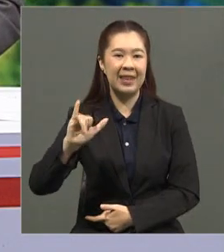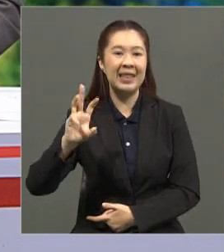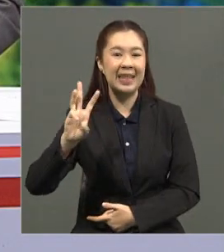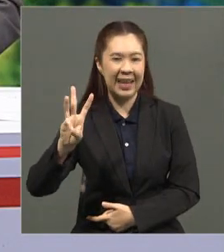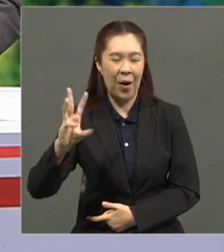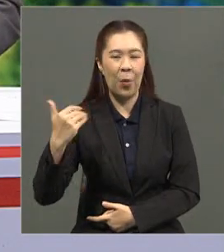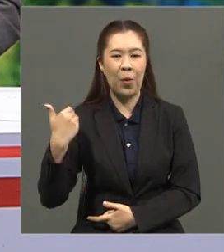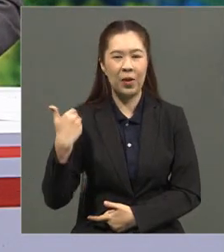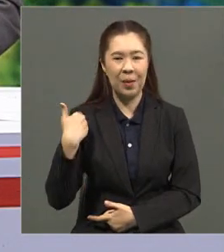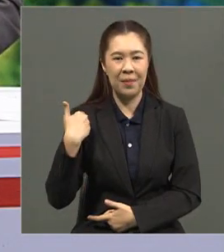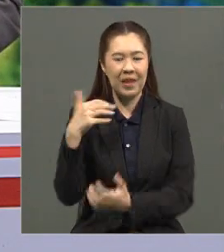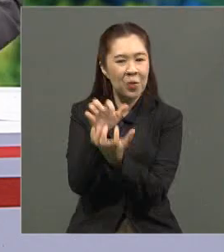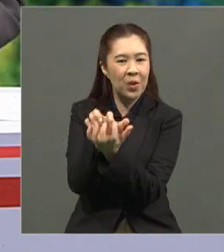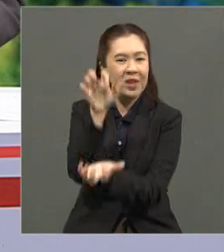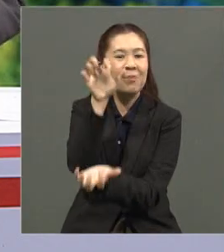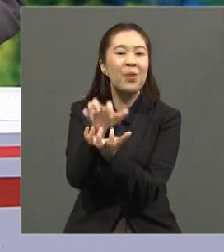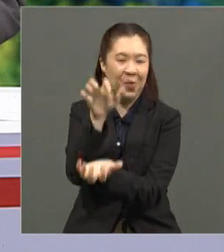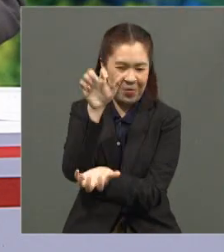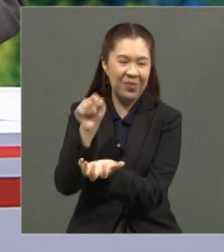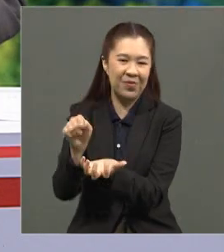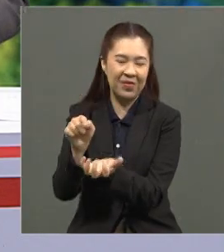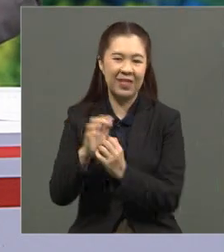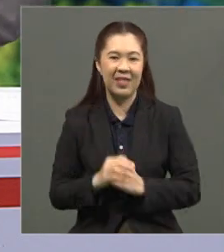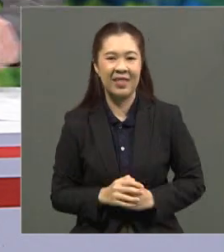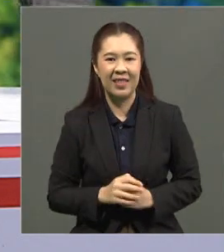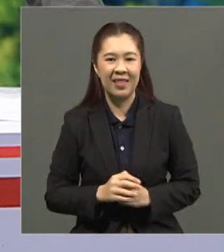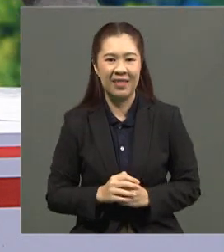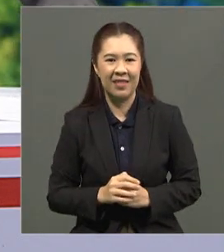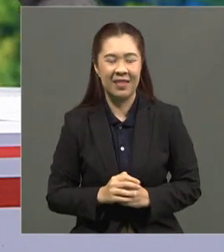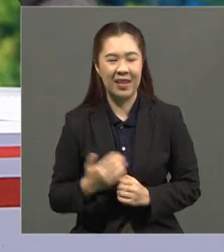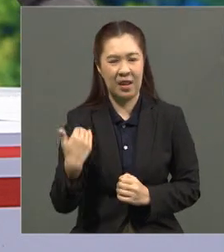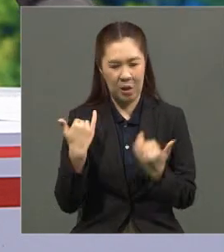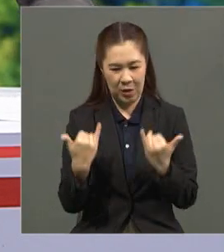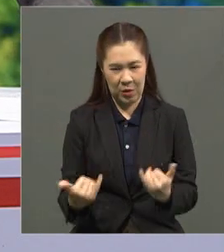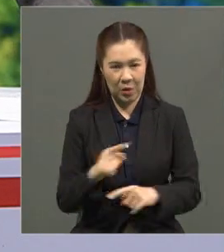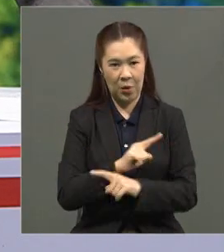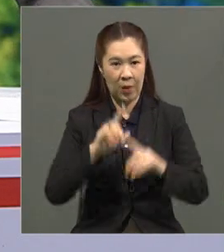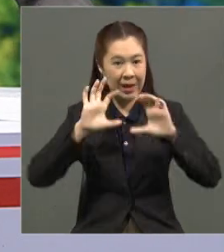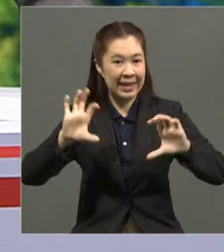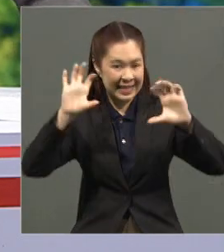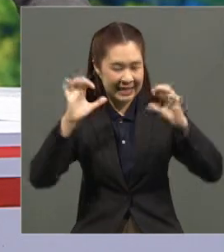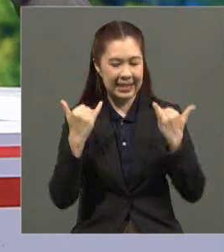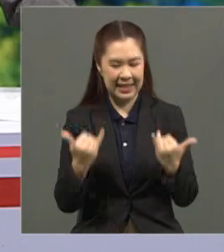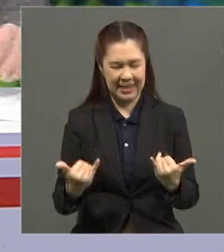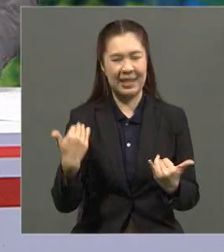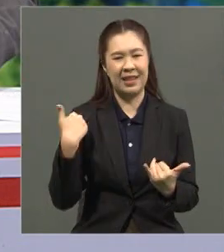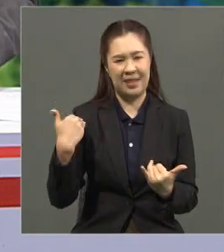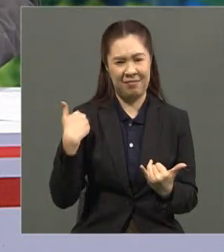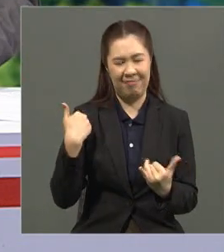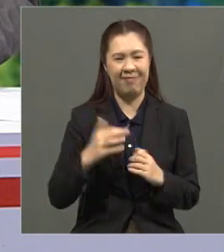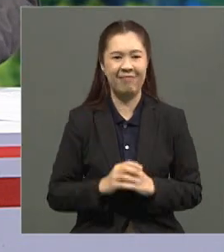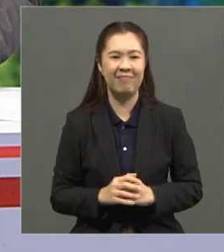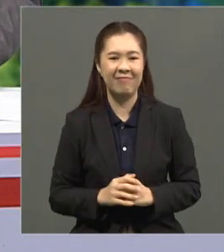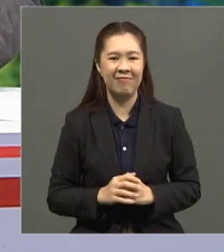เด้งหมูเด้งหมูเด้งหมูเด้งอ่าในช่วงของเทศกาลฮาโลวีนเนี่ยเขาก็จัดีมงานเทศกาลฮาโลวีนเช่นเดียวกันนะ